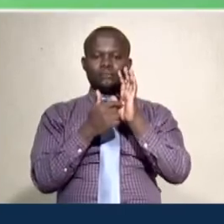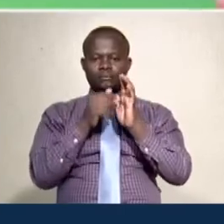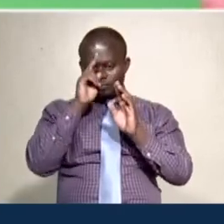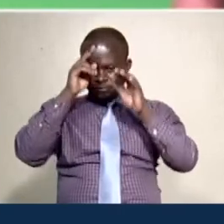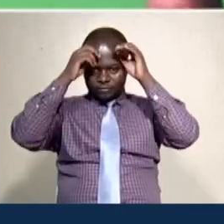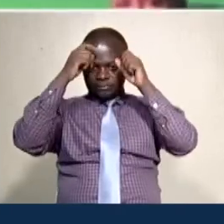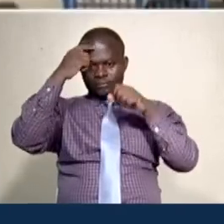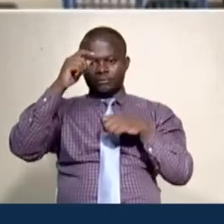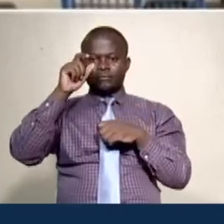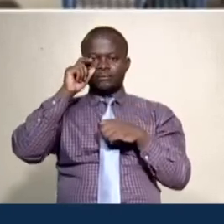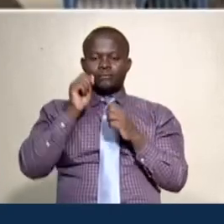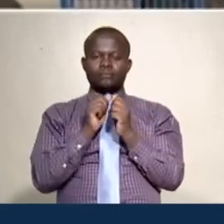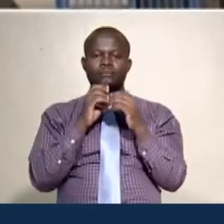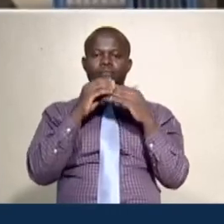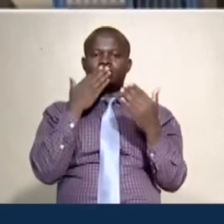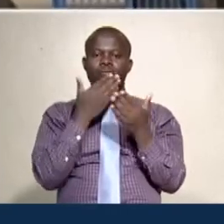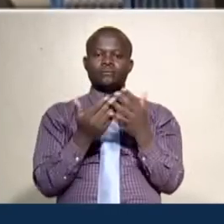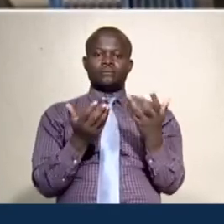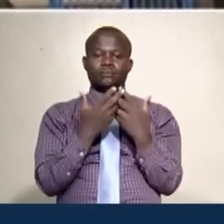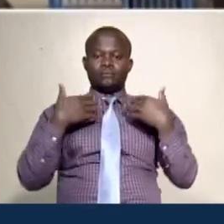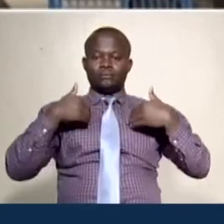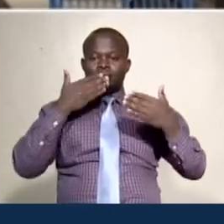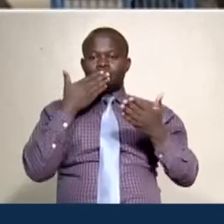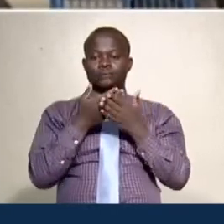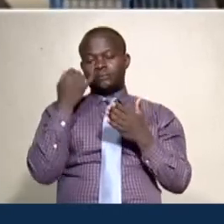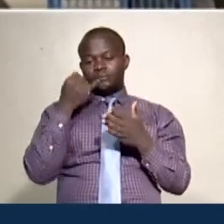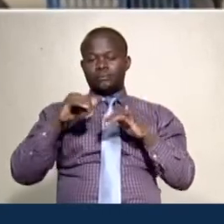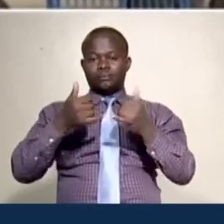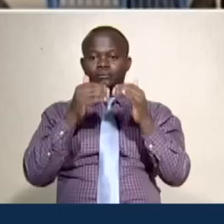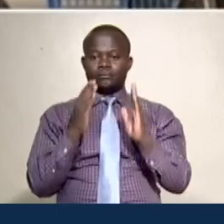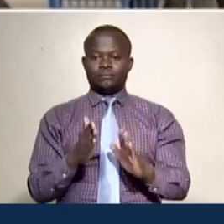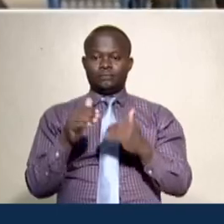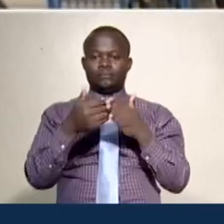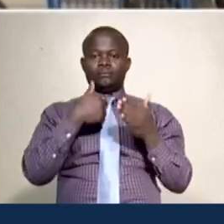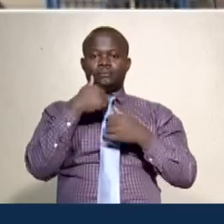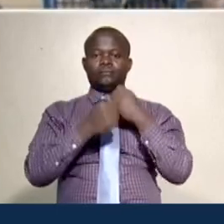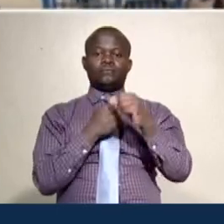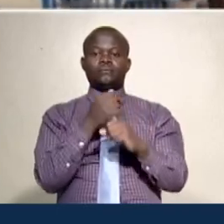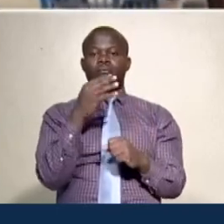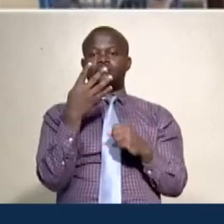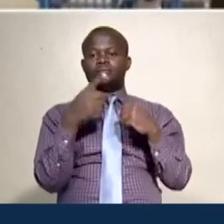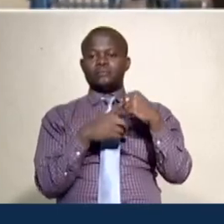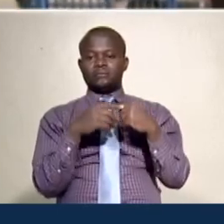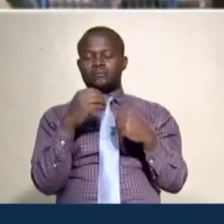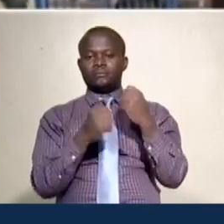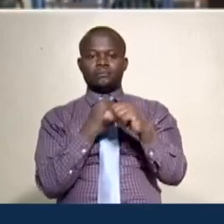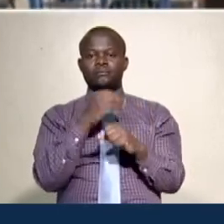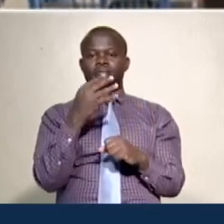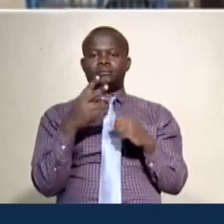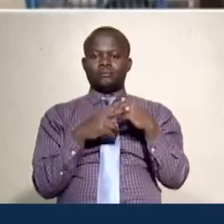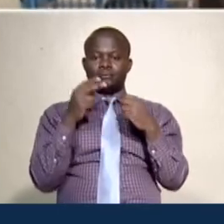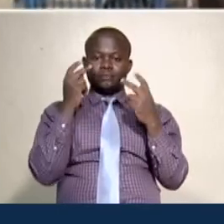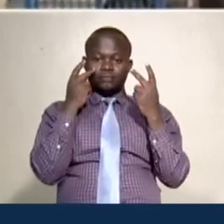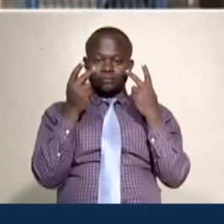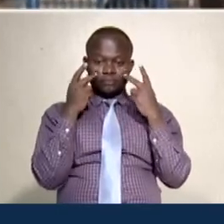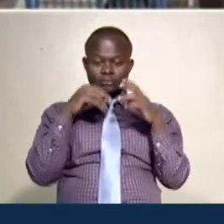wa Repubulika Paul Kagame. Imiyoborere myiza ijyana n'ubuzima bwiza. Niba dukina tufite imyaka 46 kandi ukabona ko nta